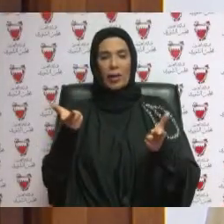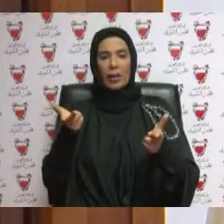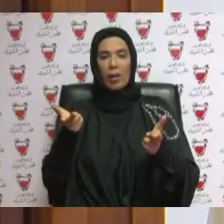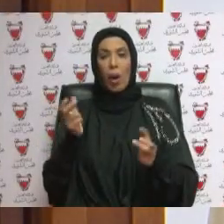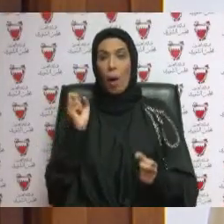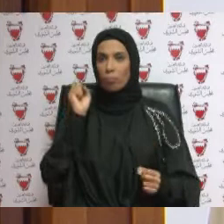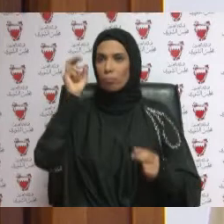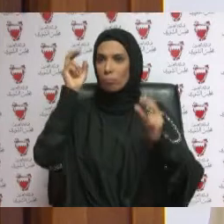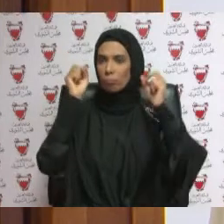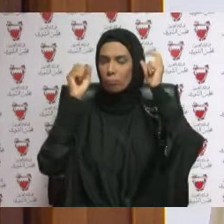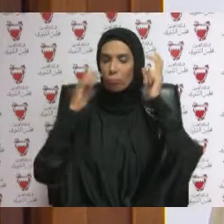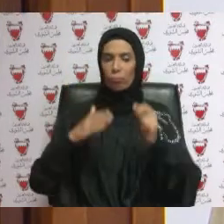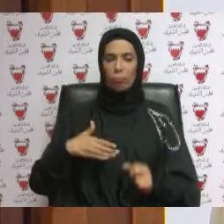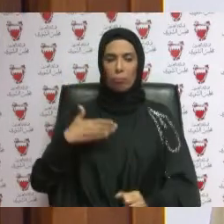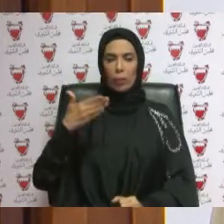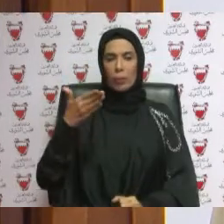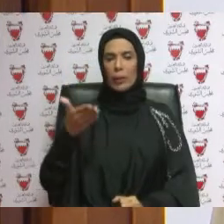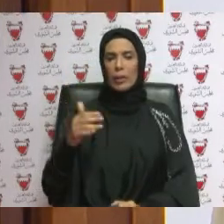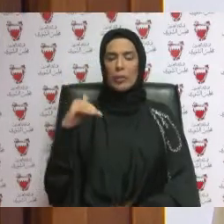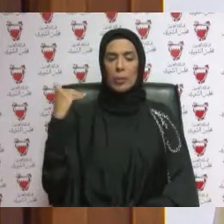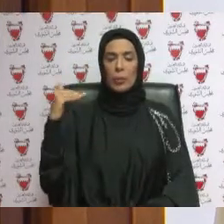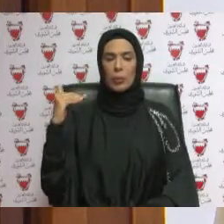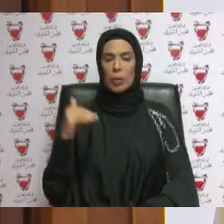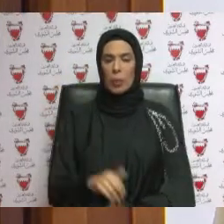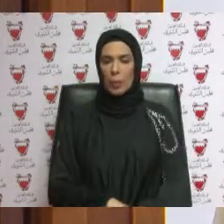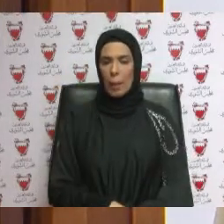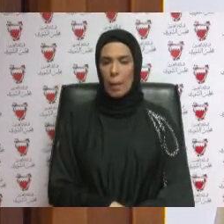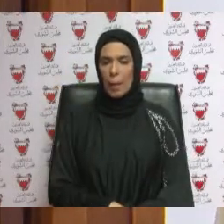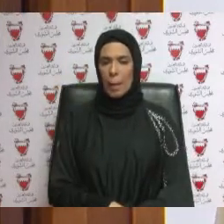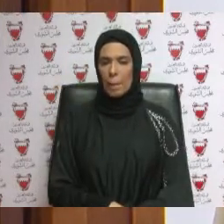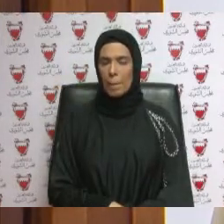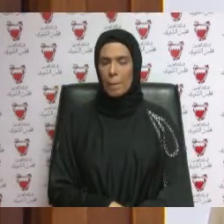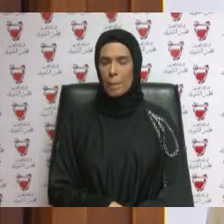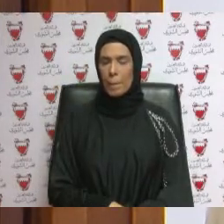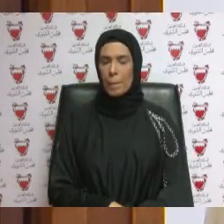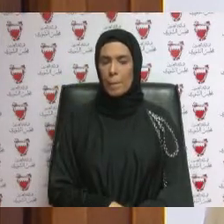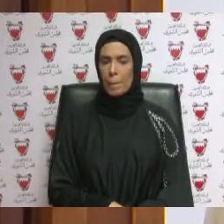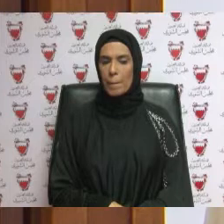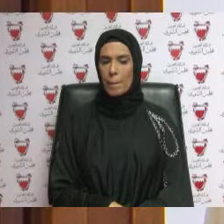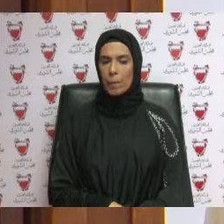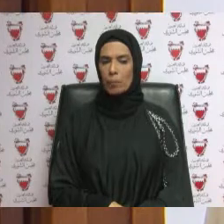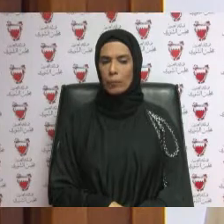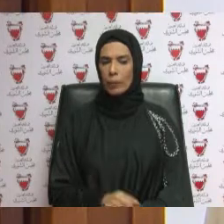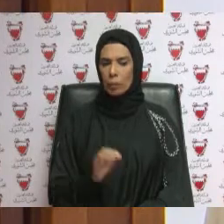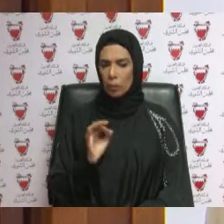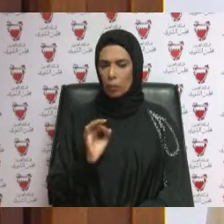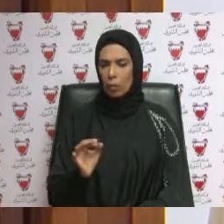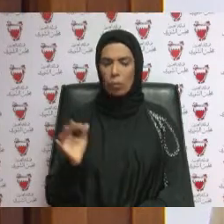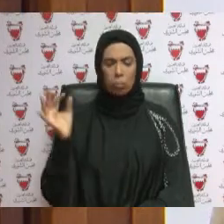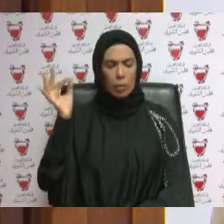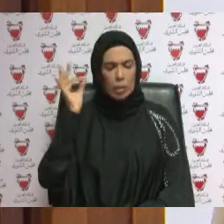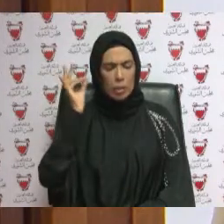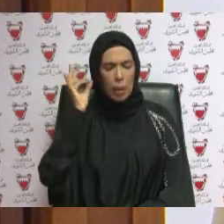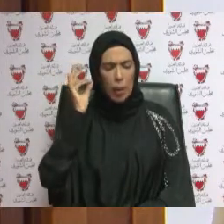بأفكار وتطلعات الشباب، ونحن نشعر بأن علينا أن نستمع